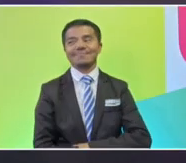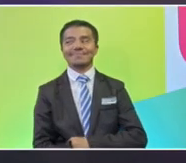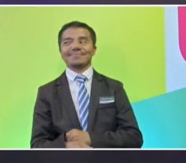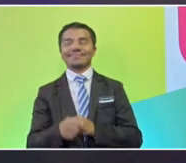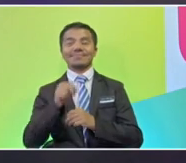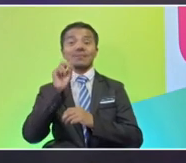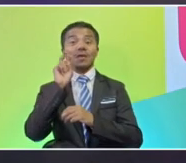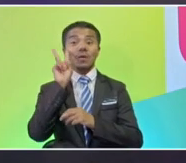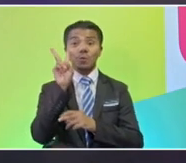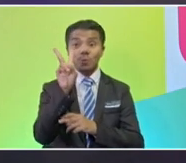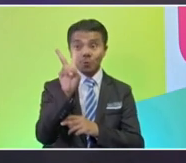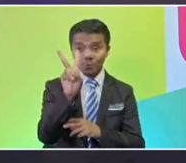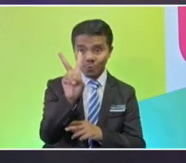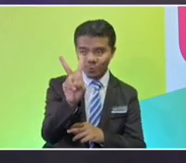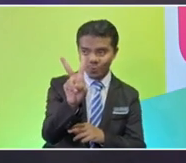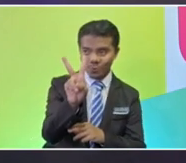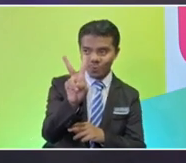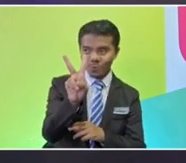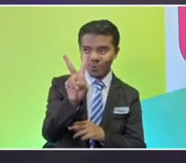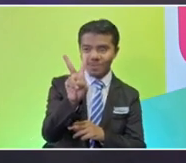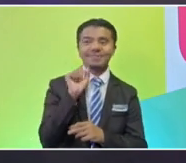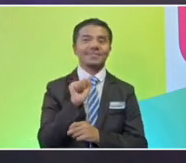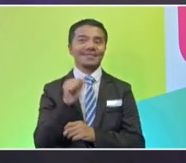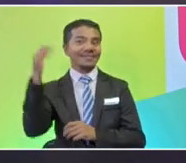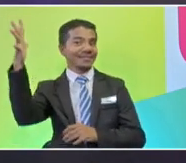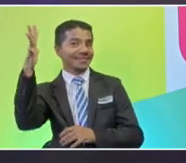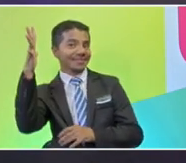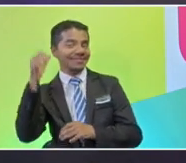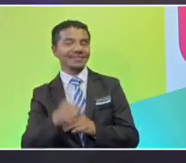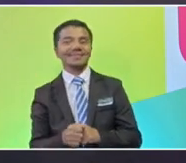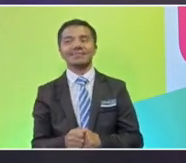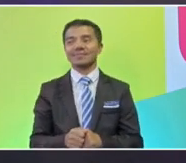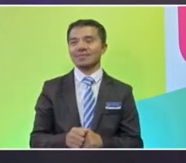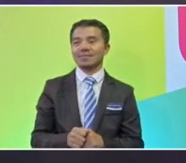bintang cantik dua bintang